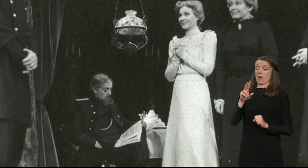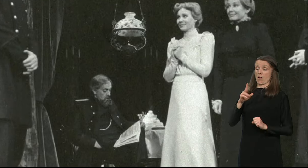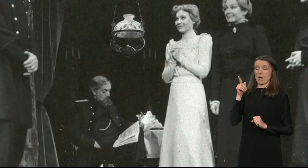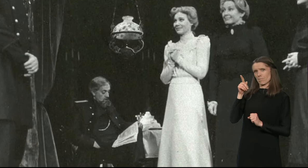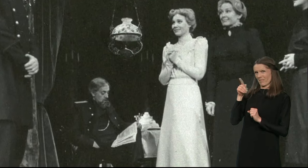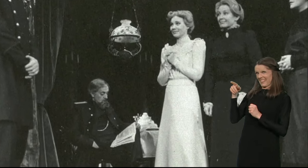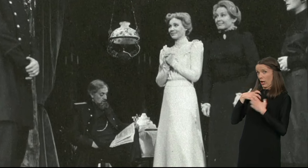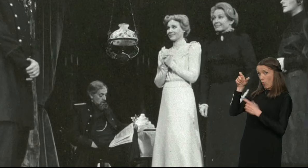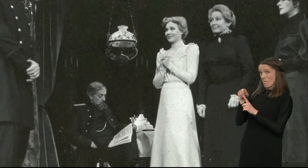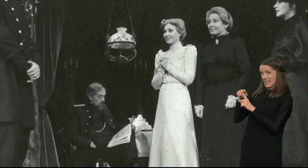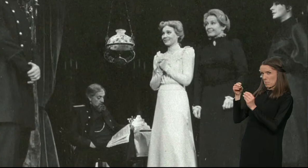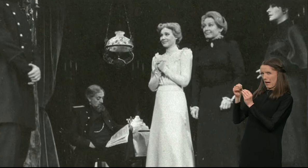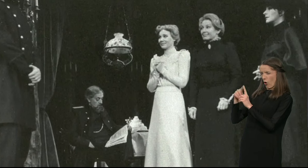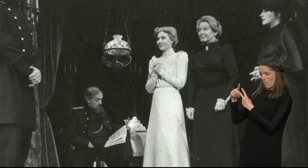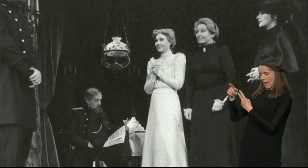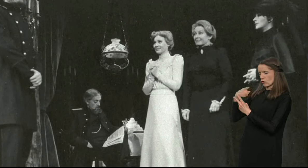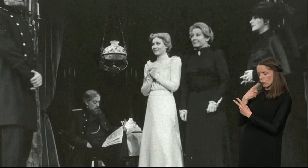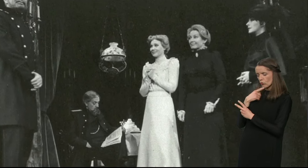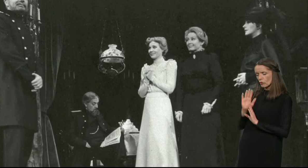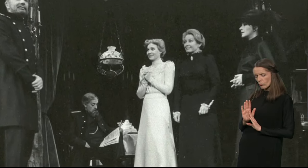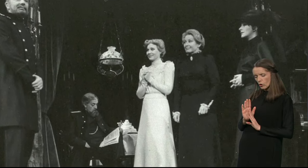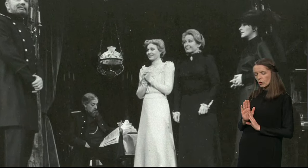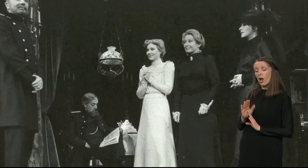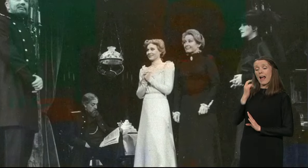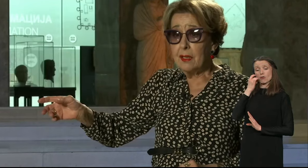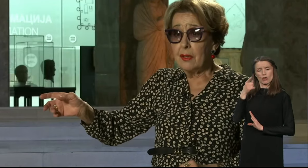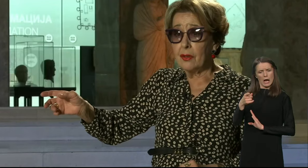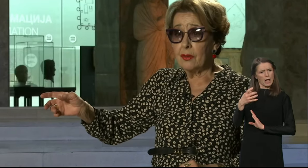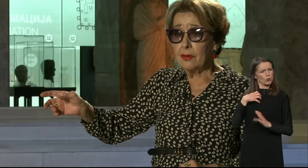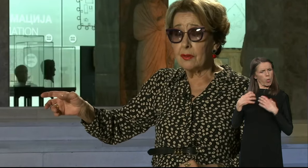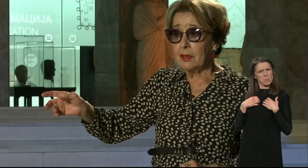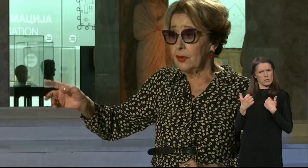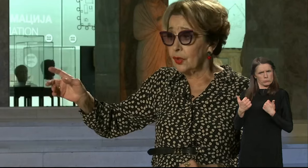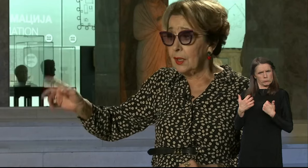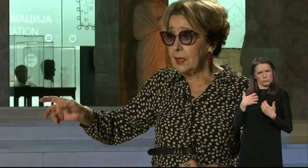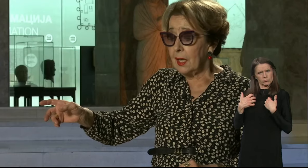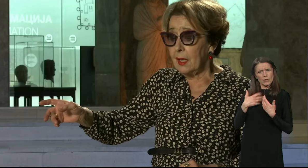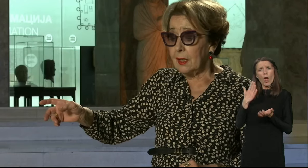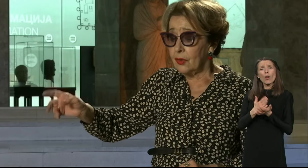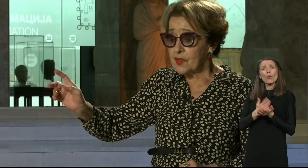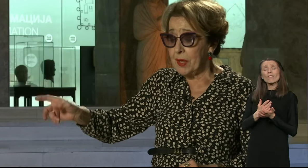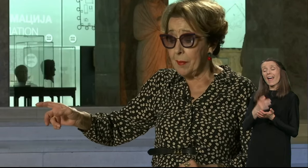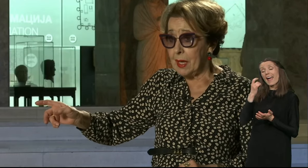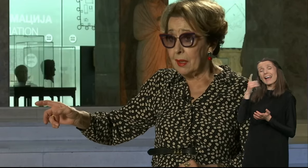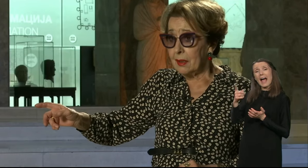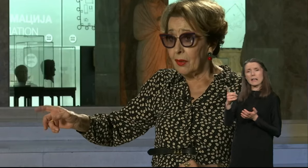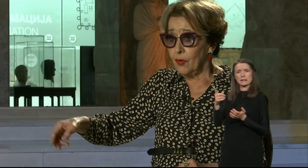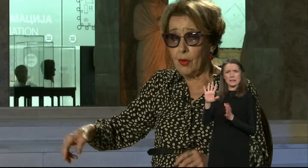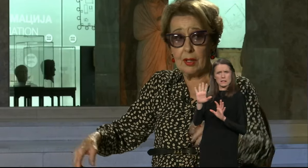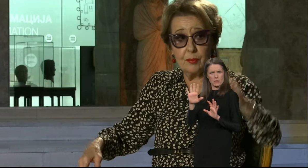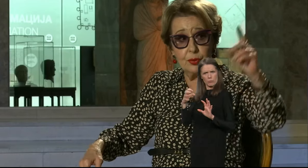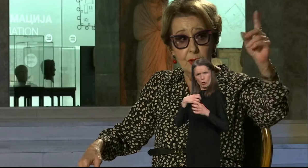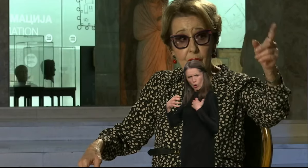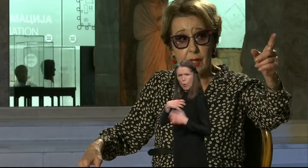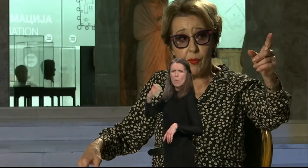tako kažem, generalno, on kad je tu na sceni, on i dok igra i dok sprema, on